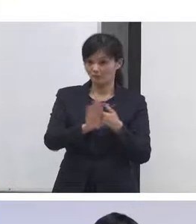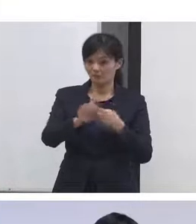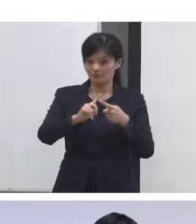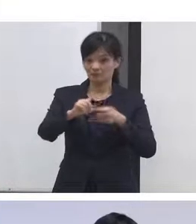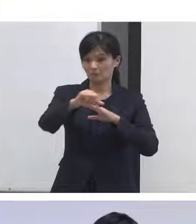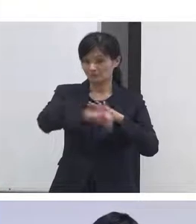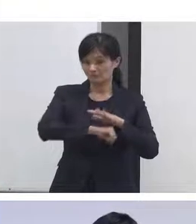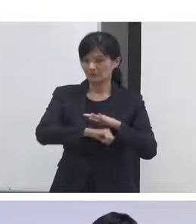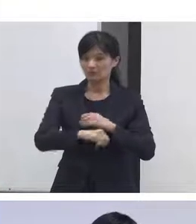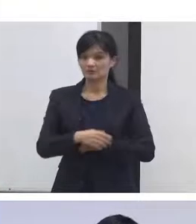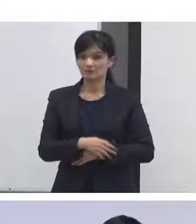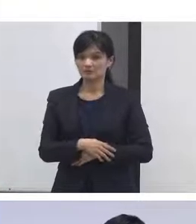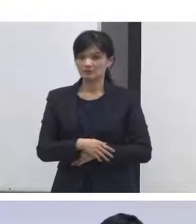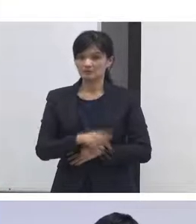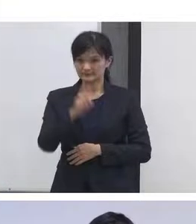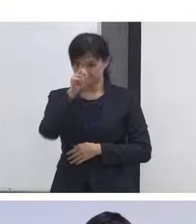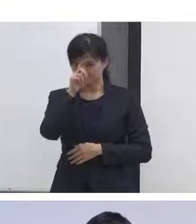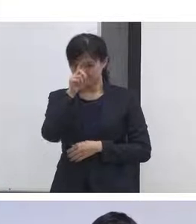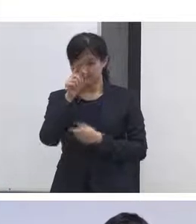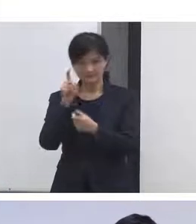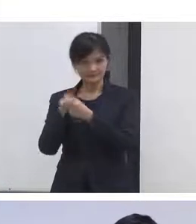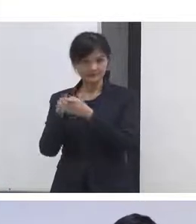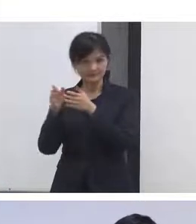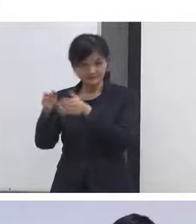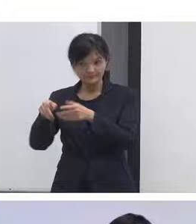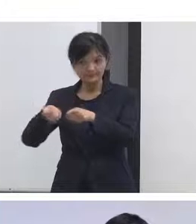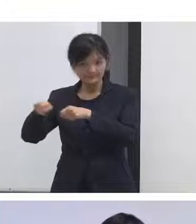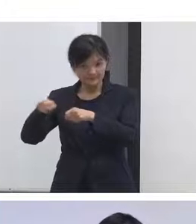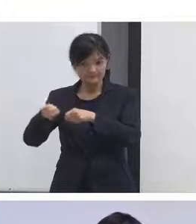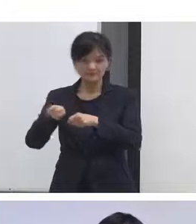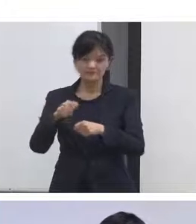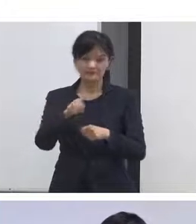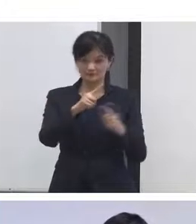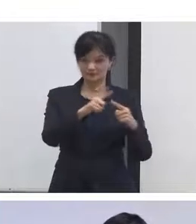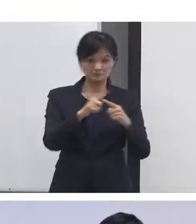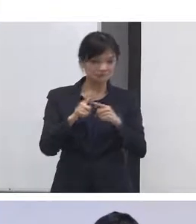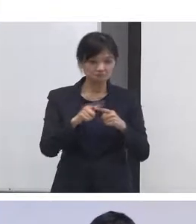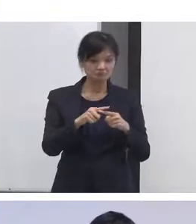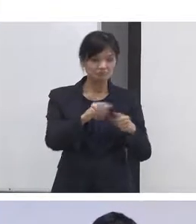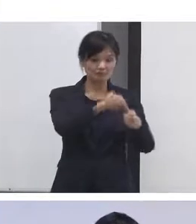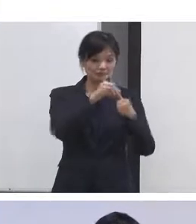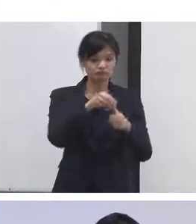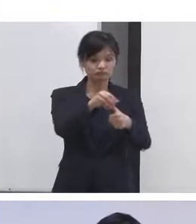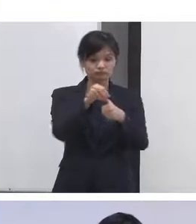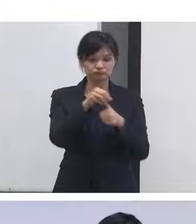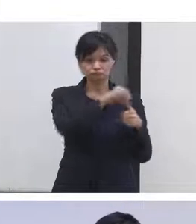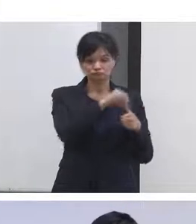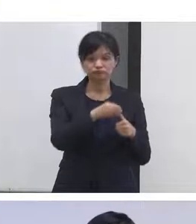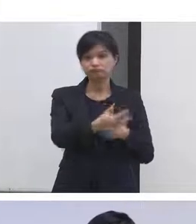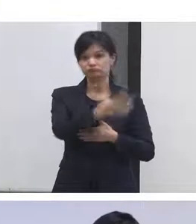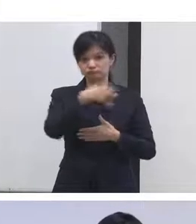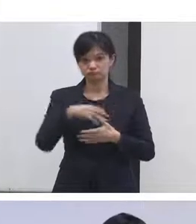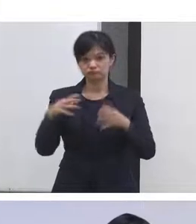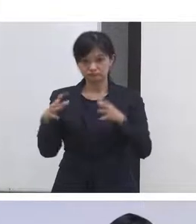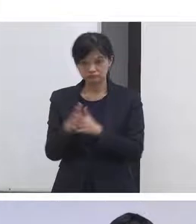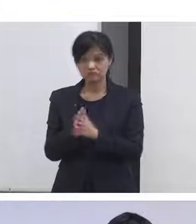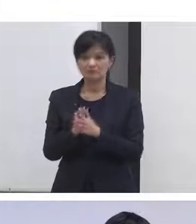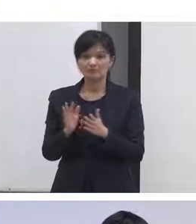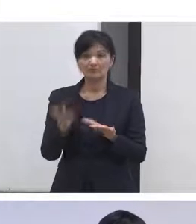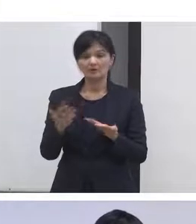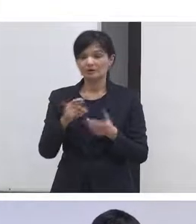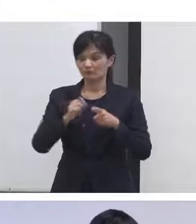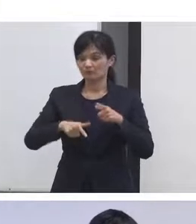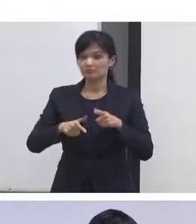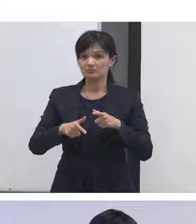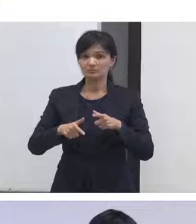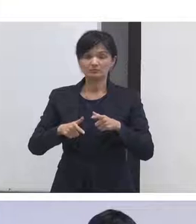用这些人力的，他只是为了写这个报告时，他把这些人力纳入在计划中，所以他就平白无故他就赚，他多赚了200万、300万，然